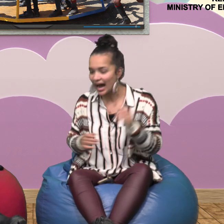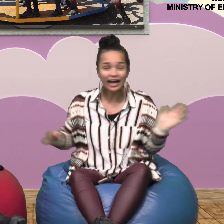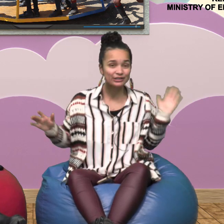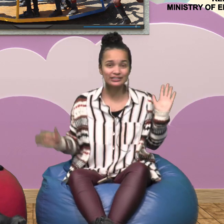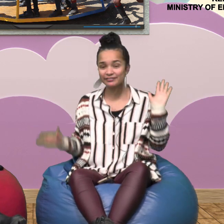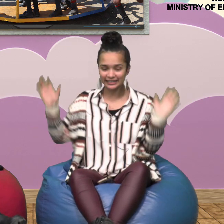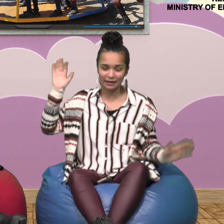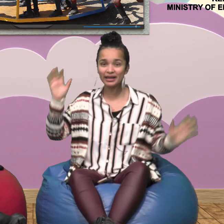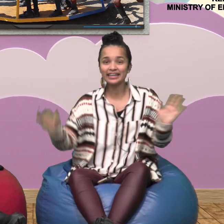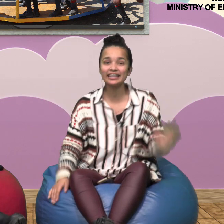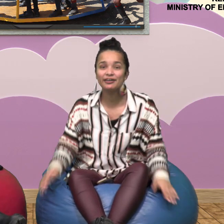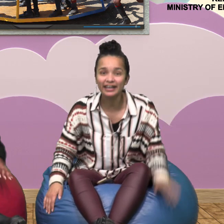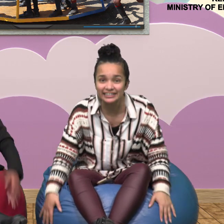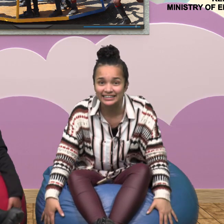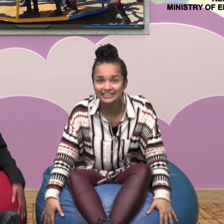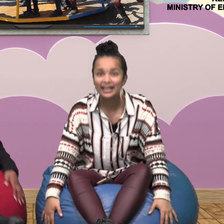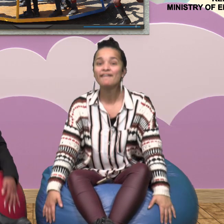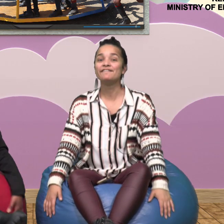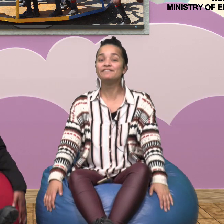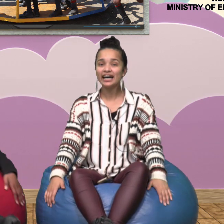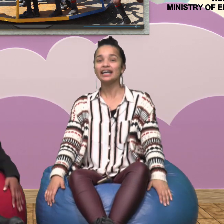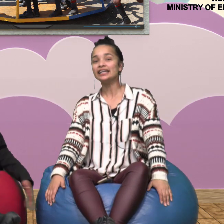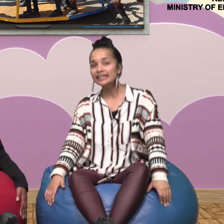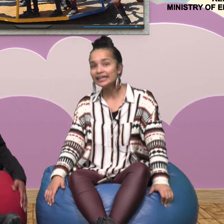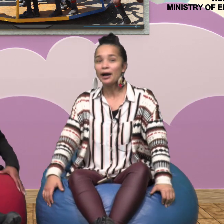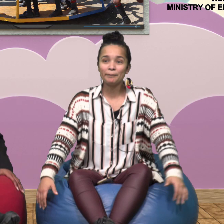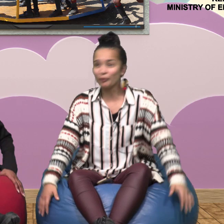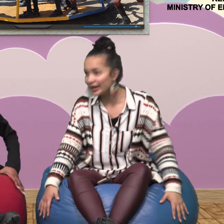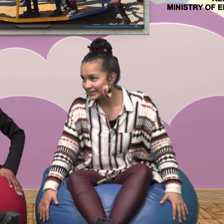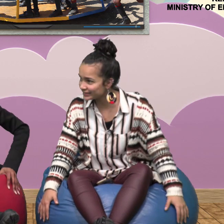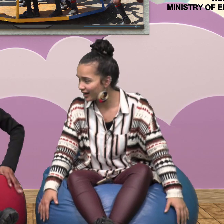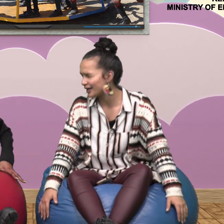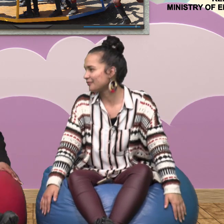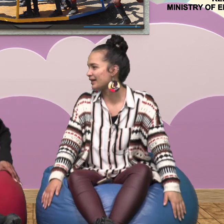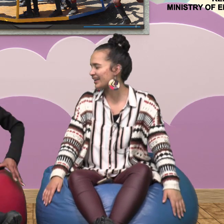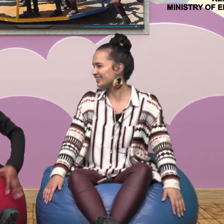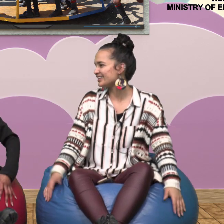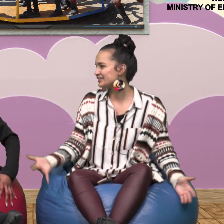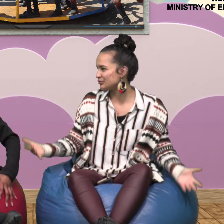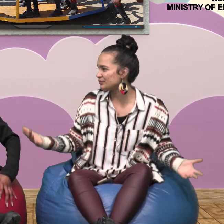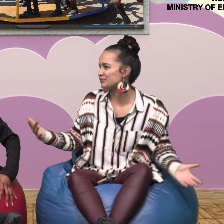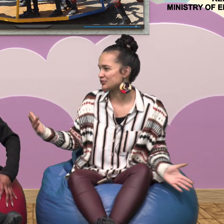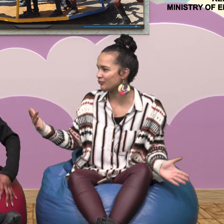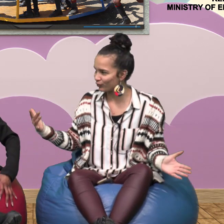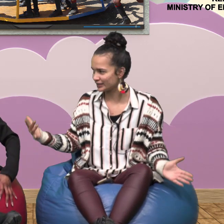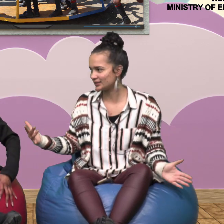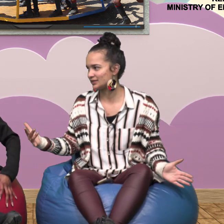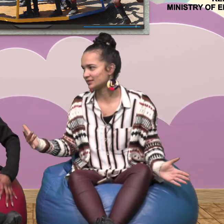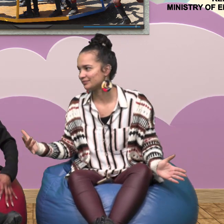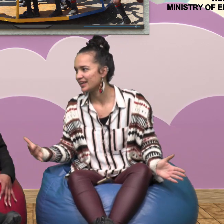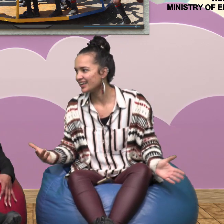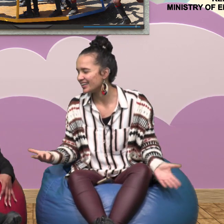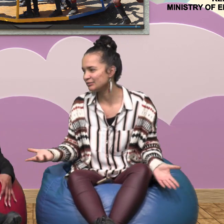sê aan ons vriende by Innovations vir die boontjiesakke, maar die ander noem dit mos